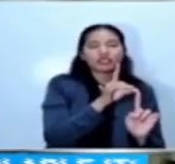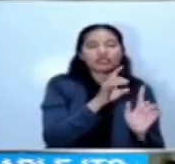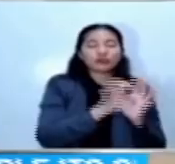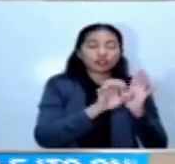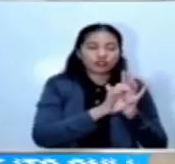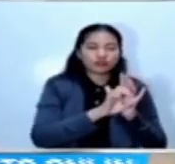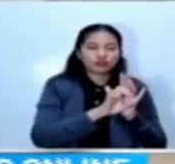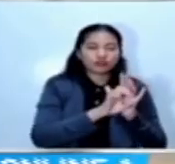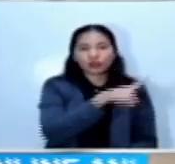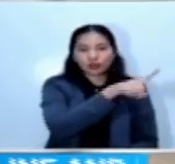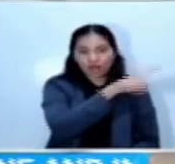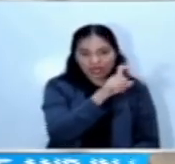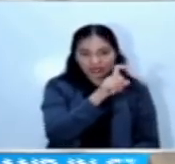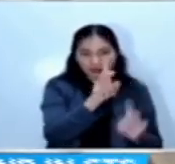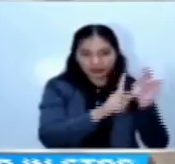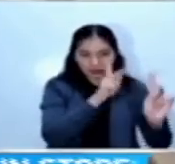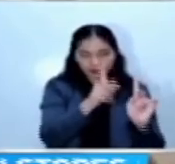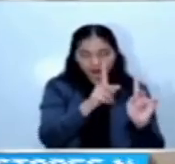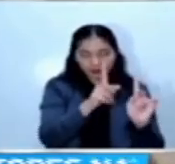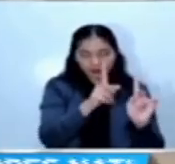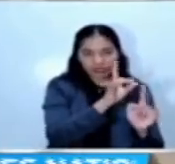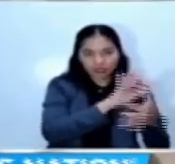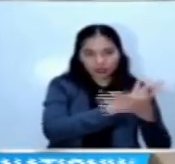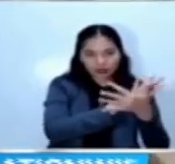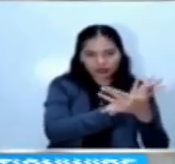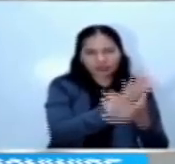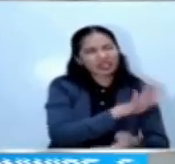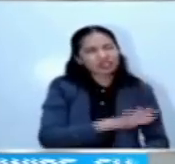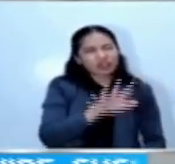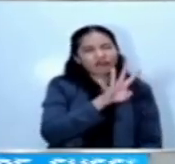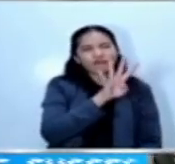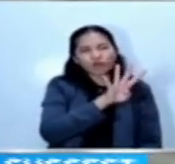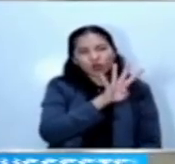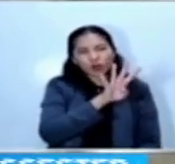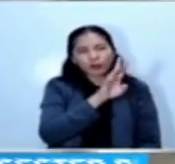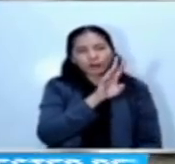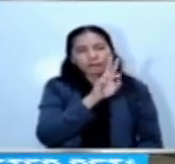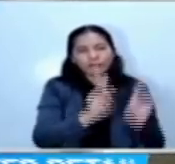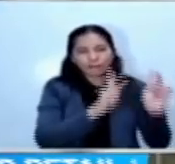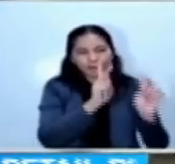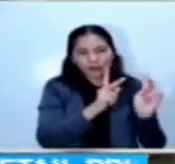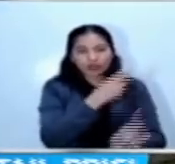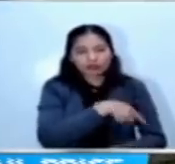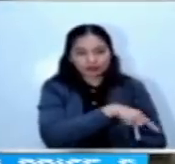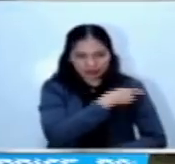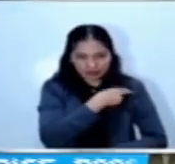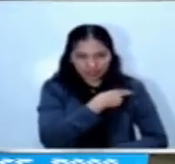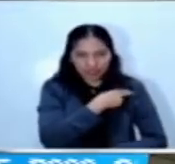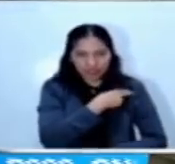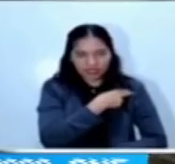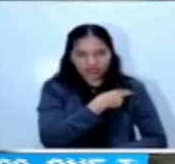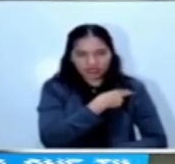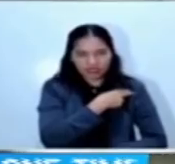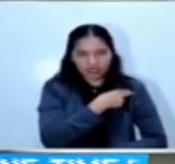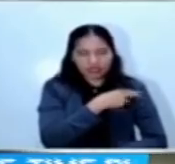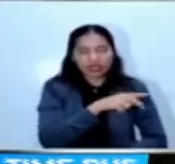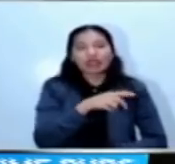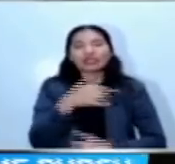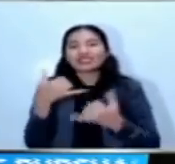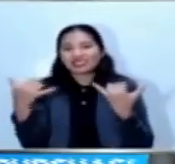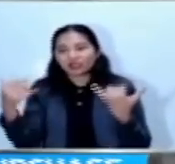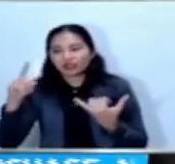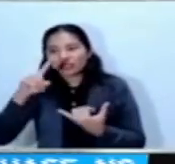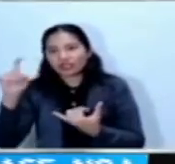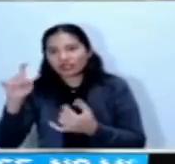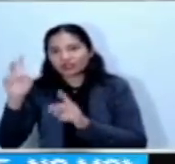or nagkaka-COVID, dati sabihin natin, 4 yung naka-hospital, ngayon baka 8 na. Hindi exact yung numero pa, nagbibigay lang ako ng